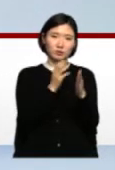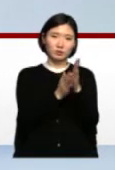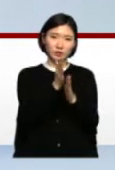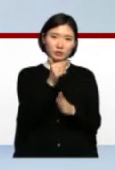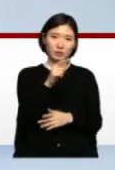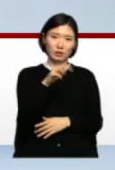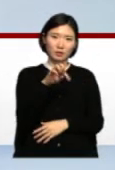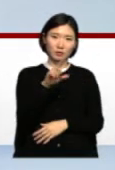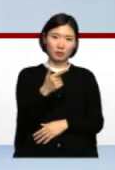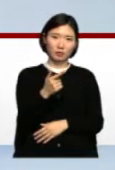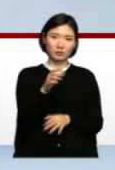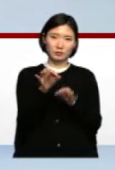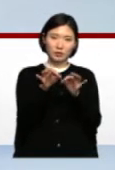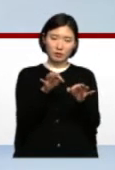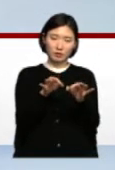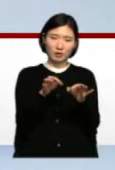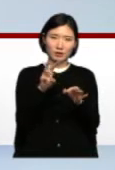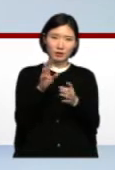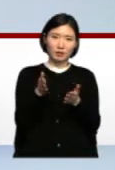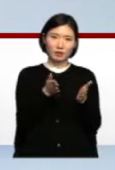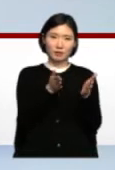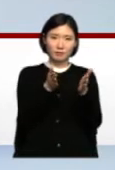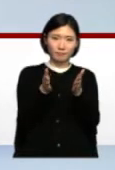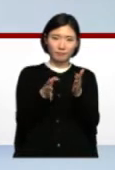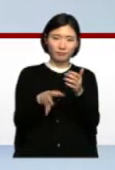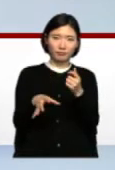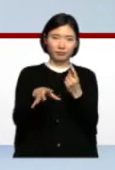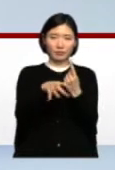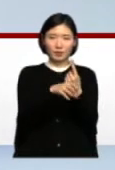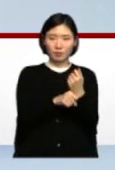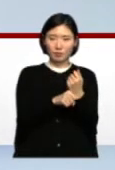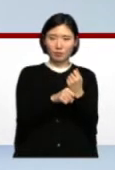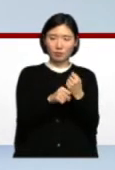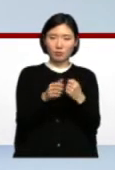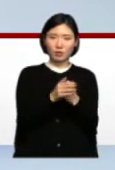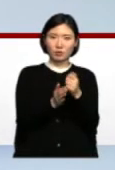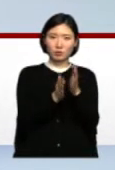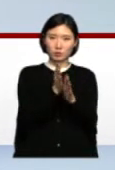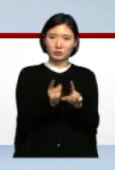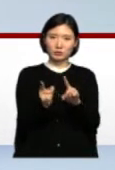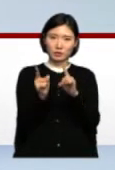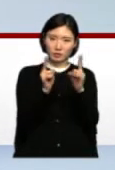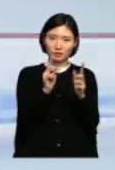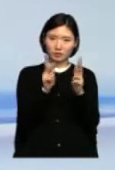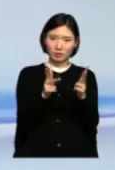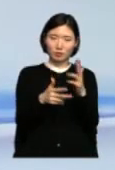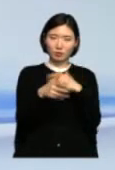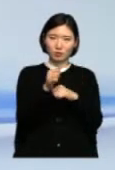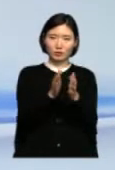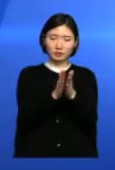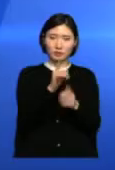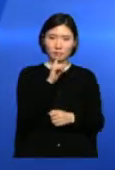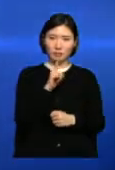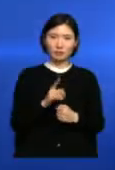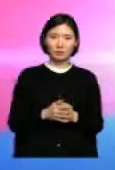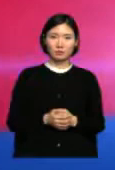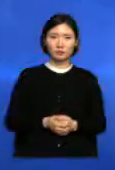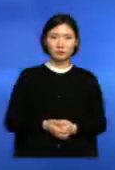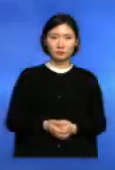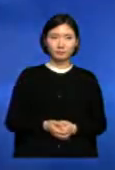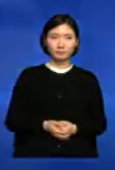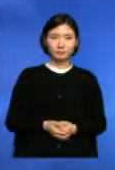낙원 상가를 포함한 4개 길에 도시재생 활성화 계획을 본격 추진하겠다고 밝혔습니다. 송지현 기자입니다.